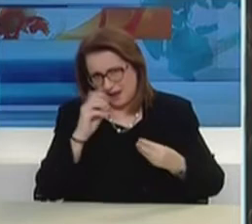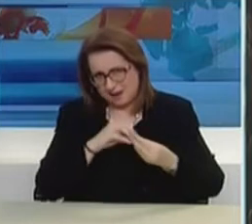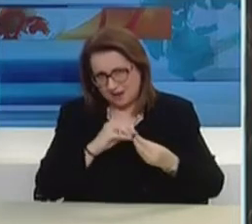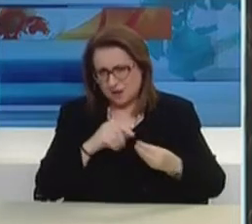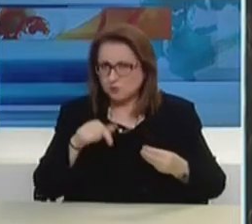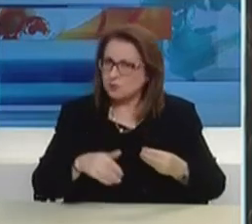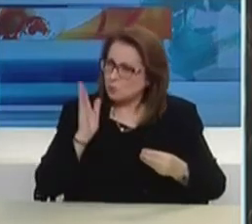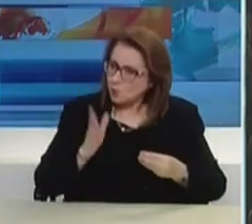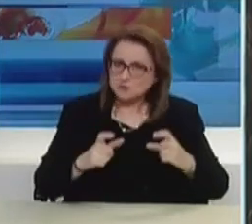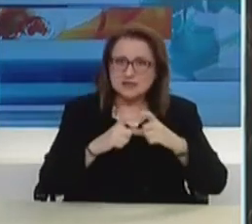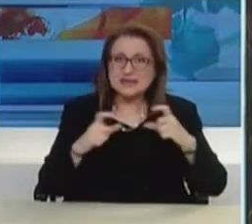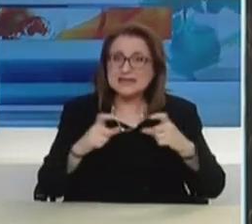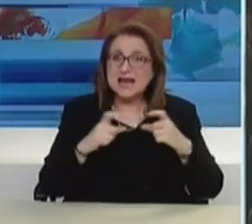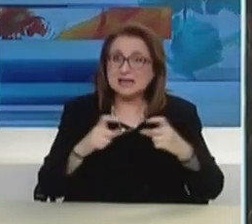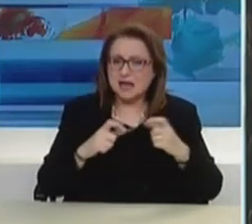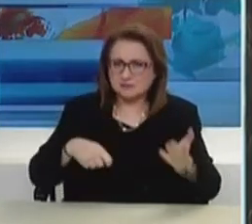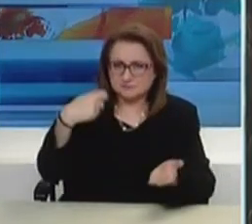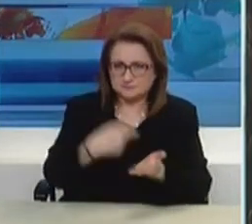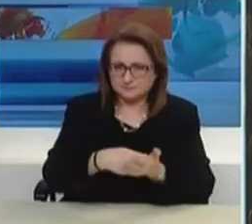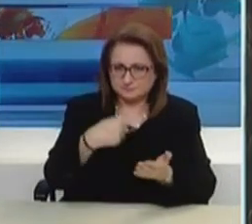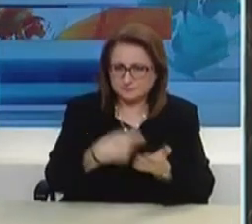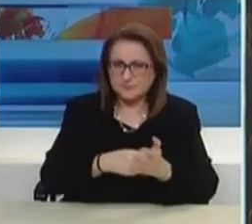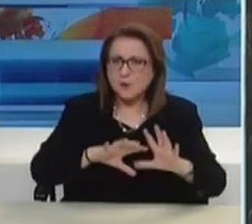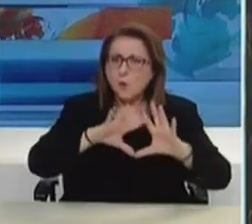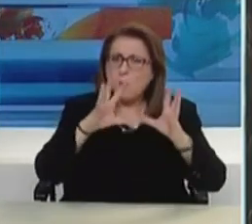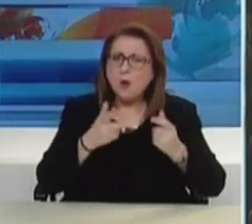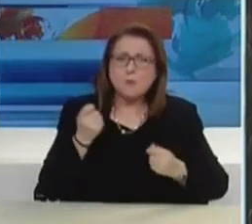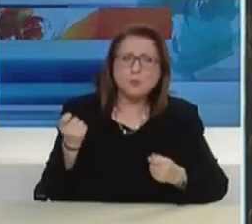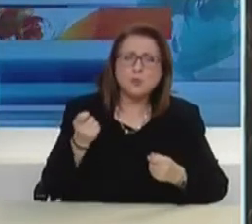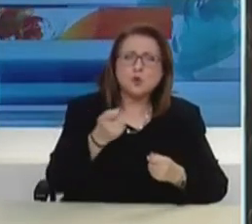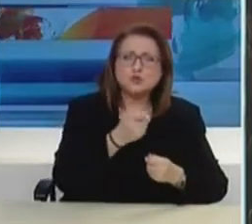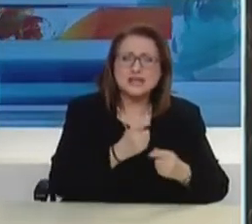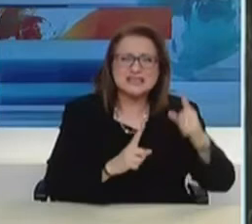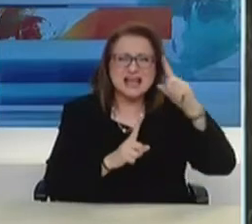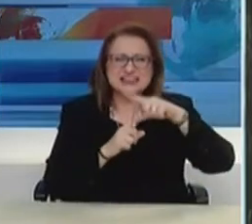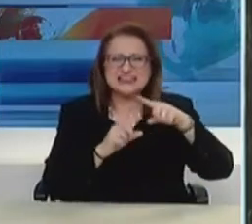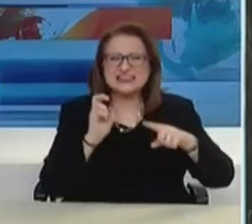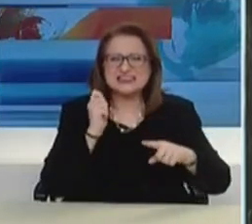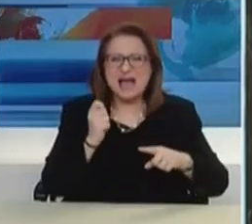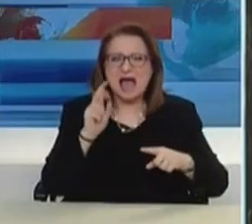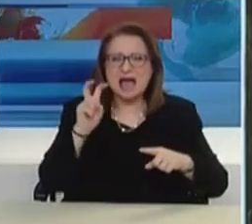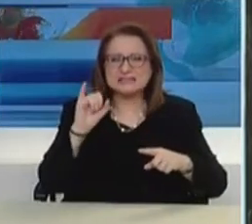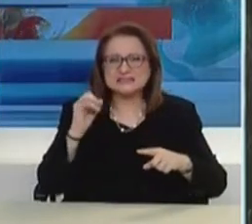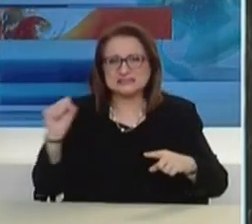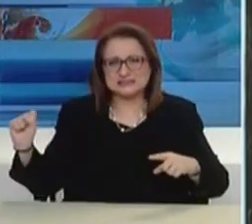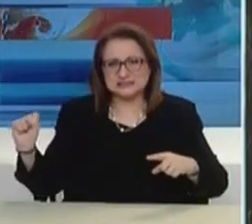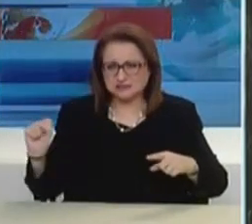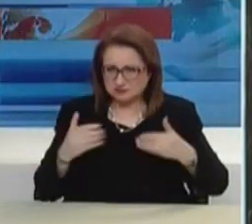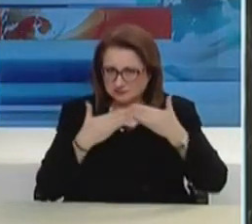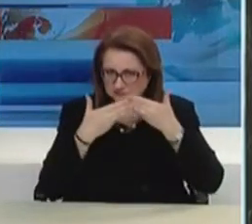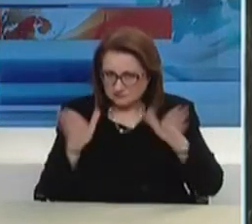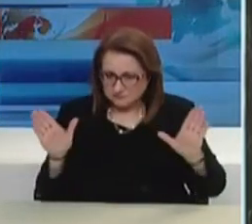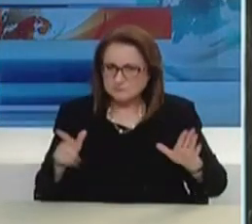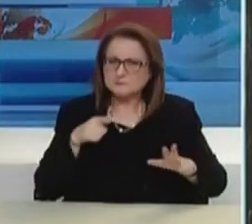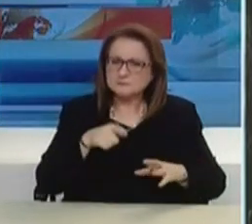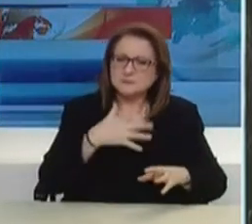με κάρτα των ρυθμισμένων οφειλών μέσα από το TaxisNet, δυνατότητα η οποία λειτουργεί ήδη